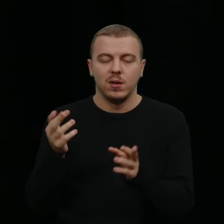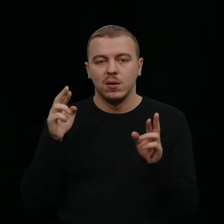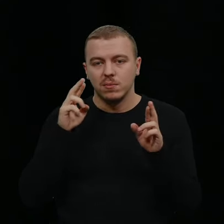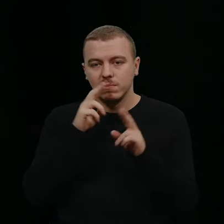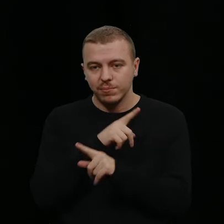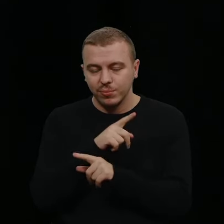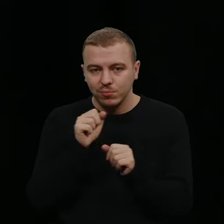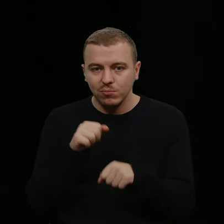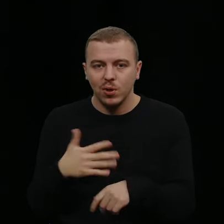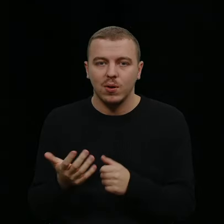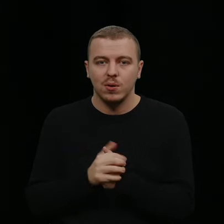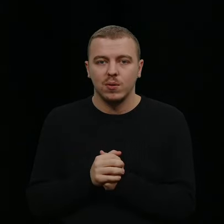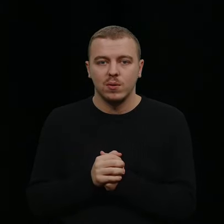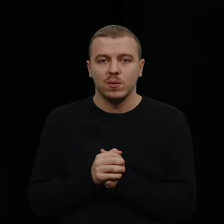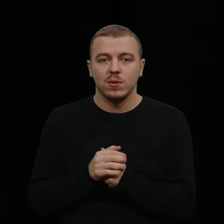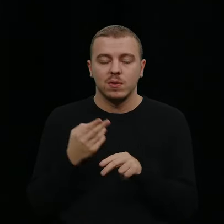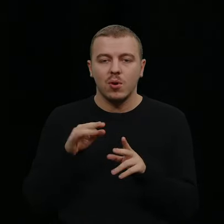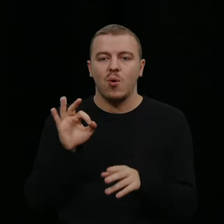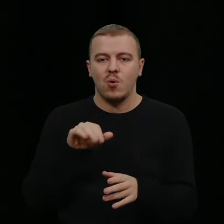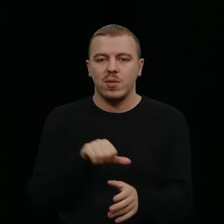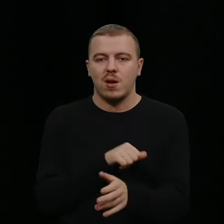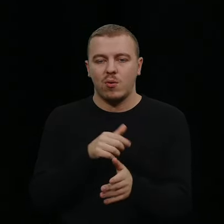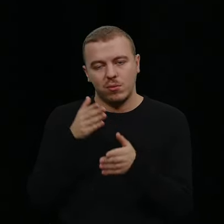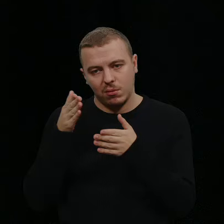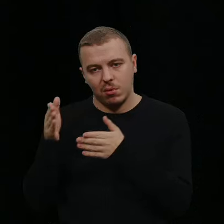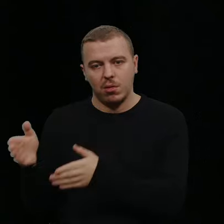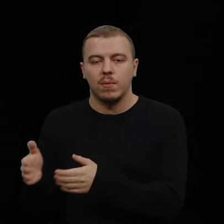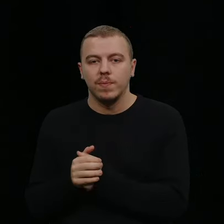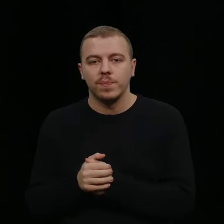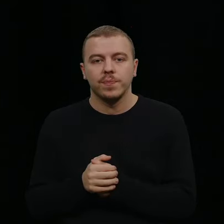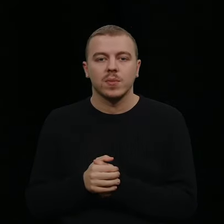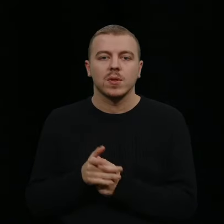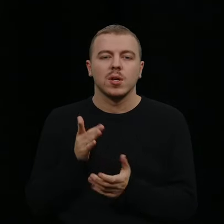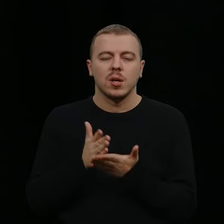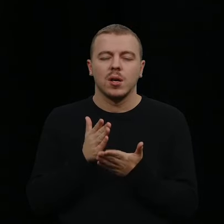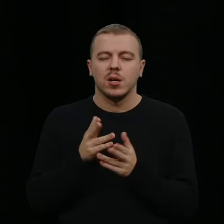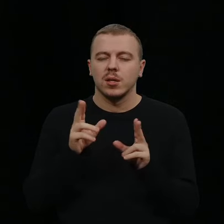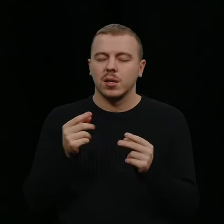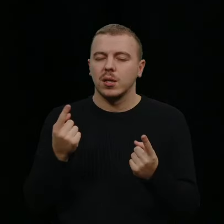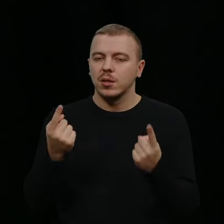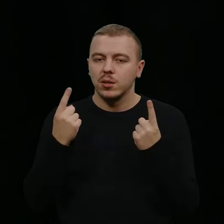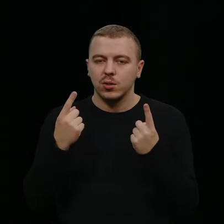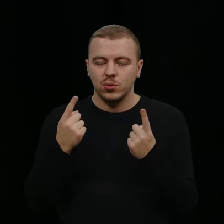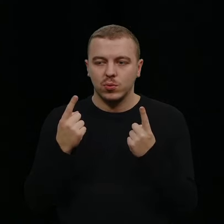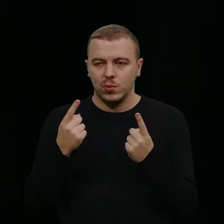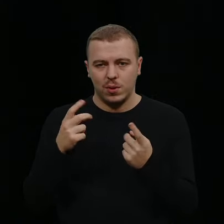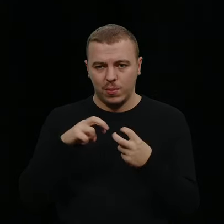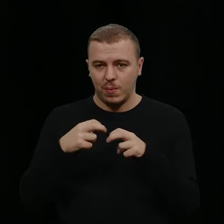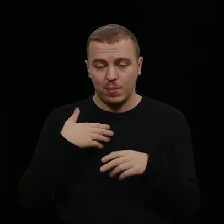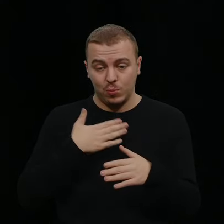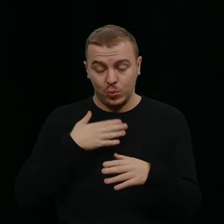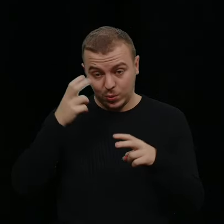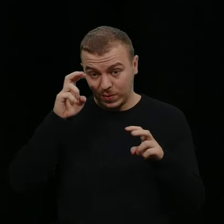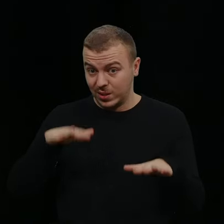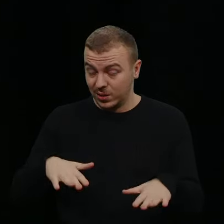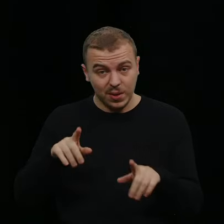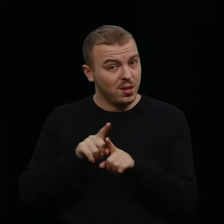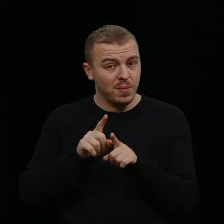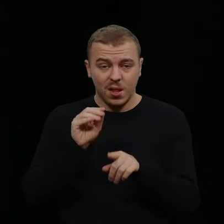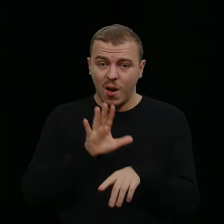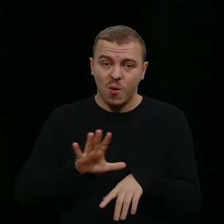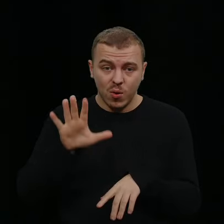klystkelio susijusio su narkotikais. Tai yra didžiulė rykštė, ne tik mūsų šalyje, bet ir